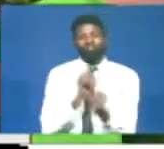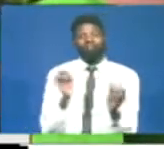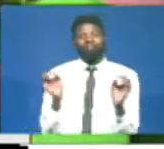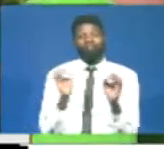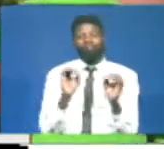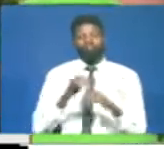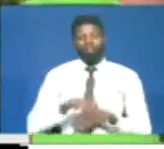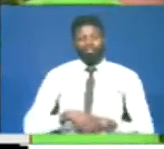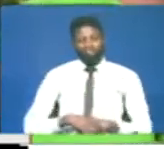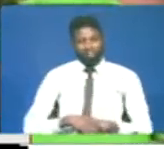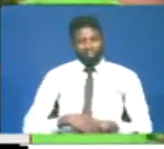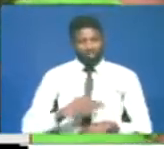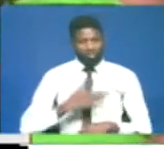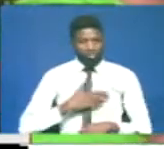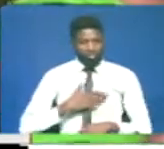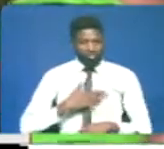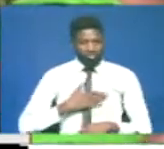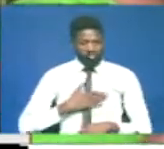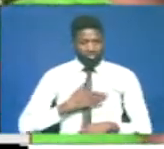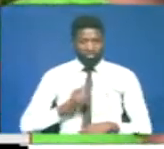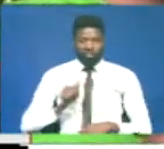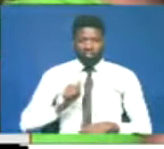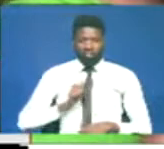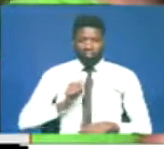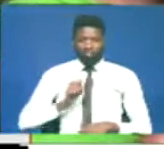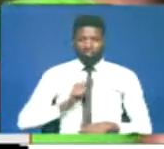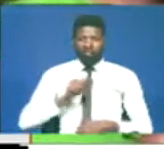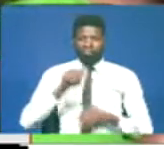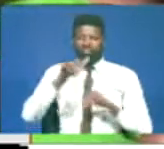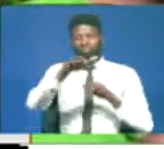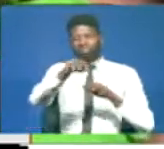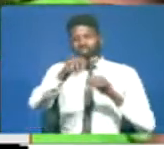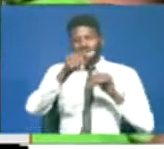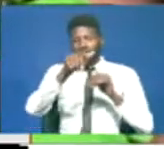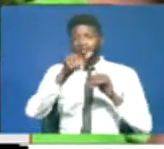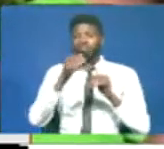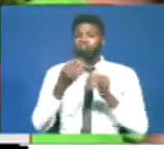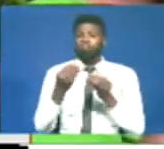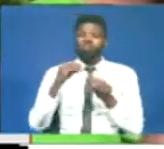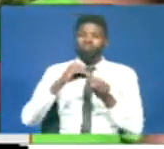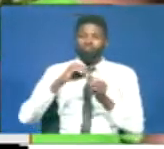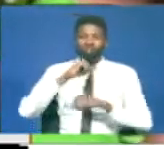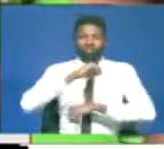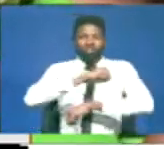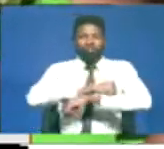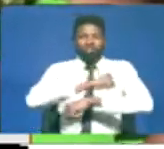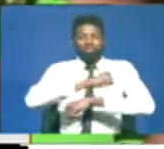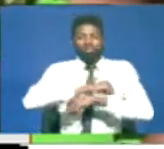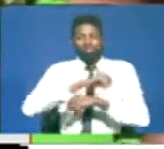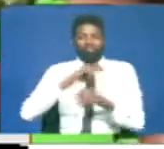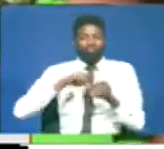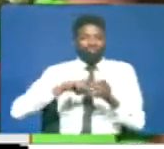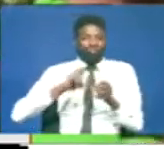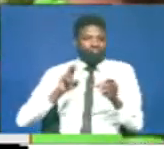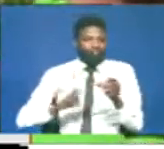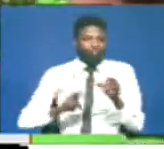Wasichana wetu wamekimbilia sana, hata wameacha kusoma wengi, wako na